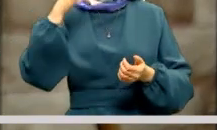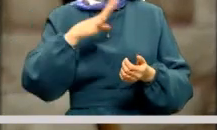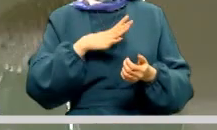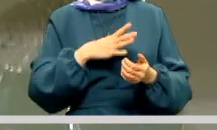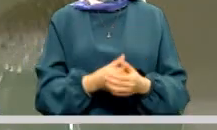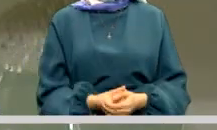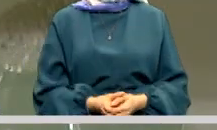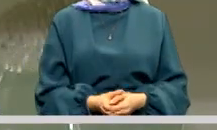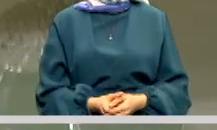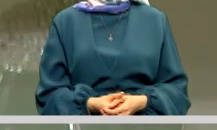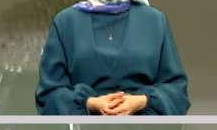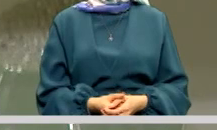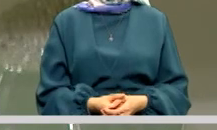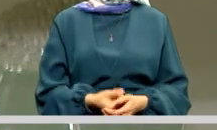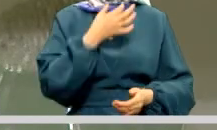söyleyebiliriz